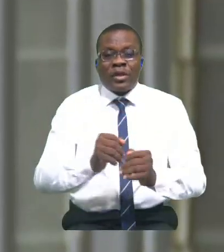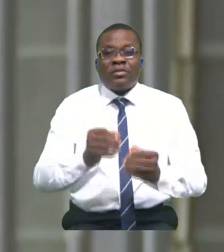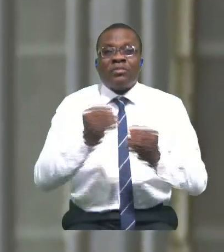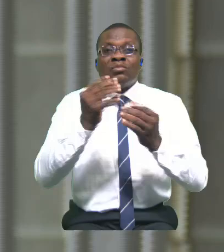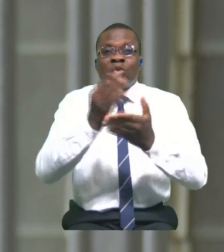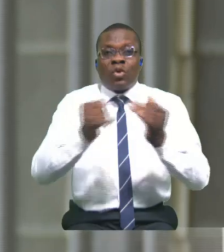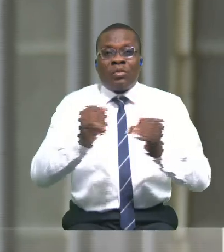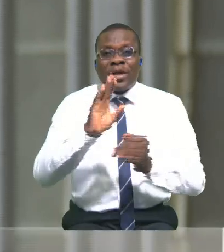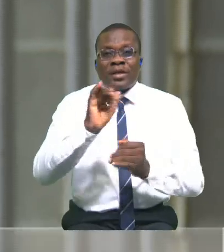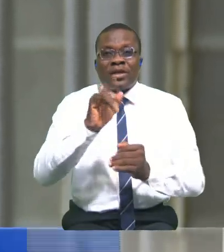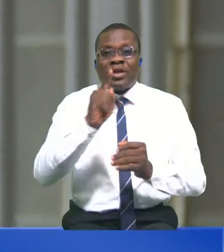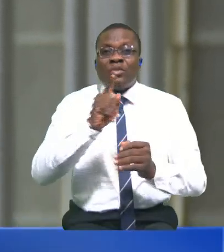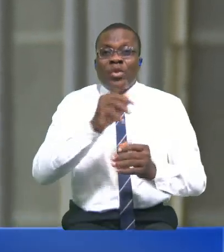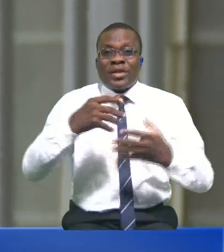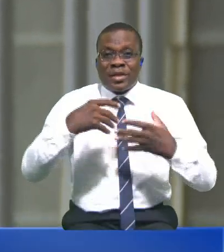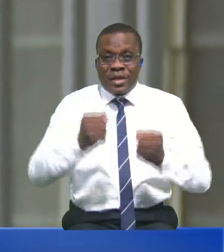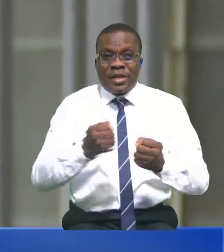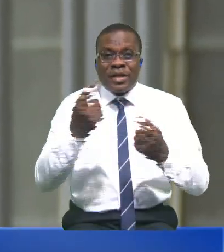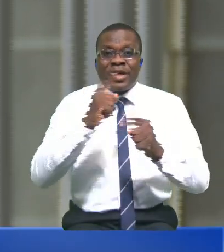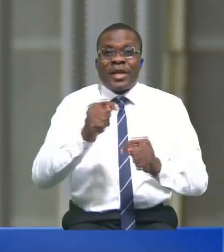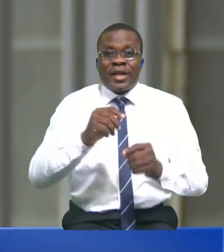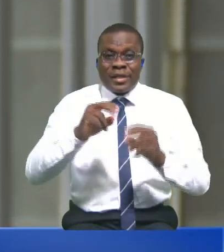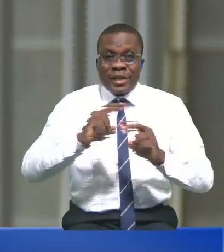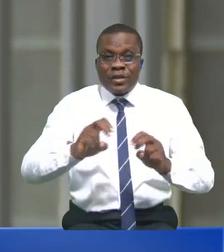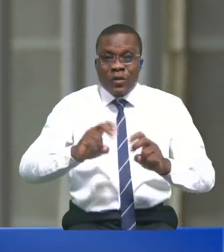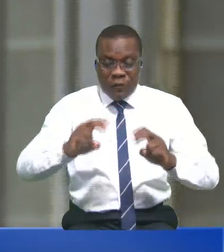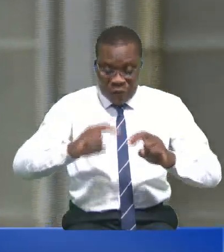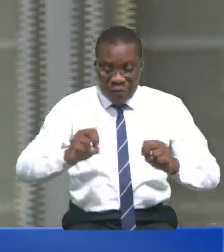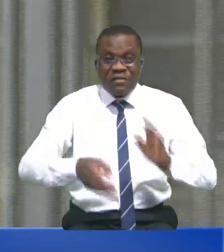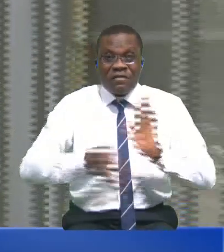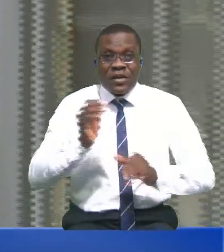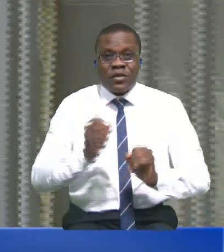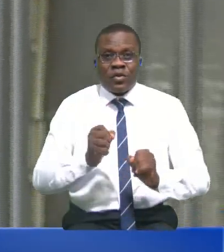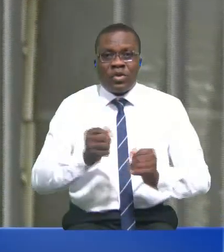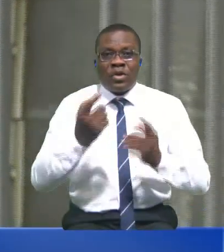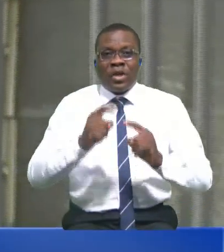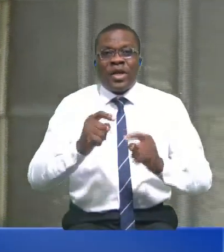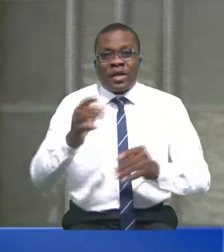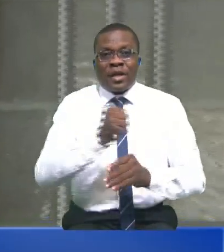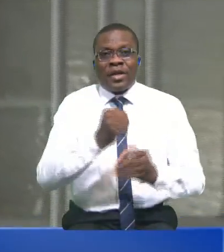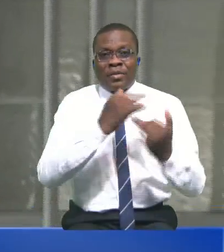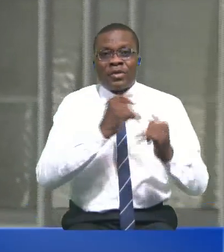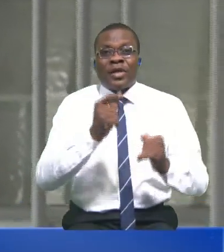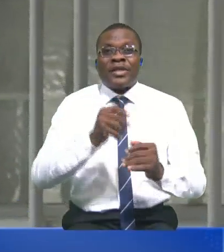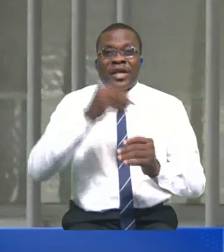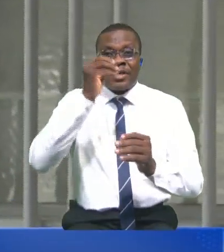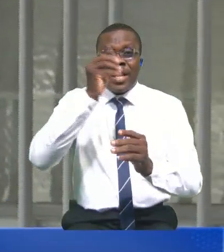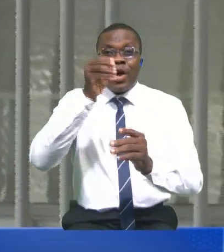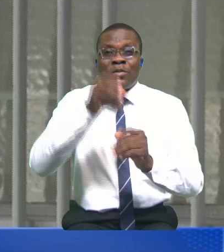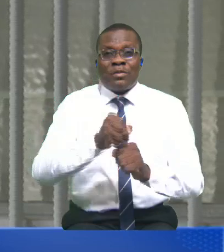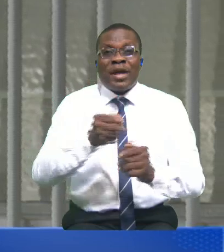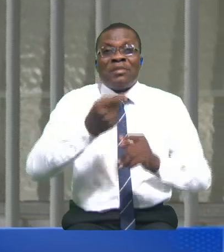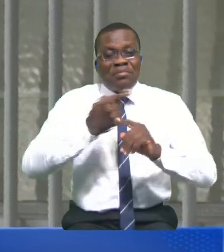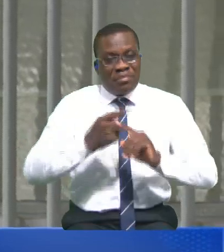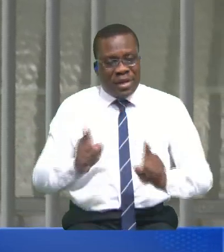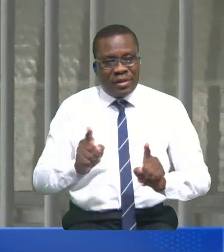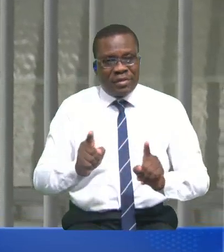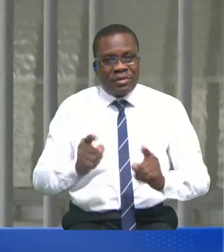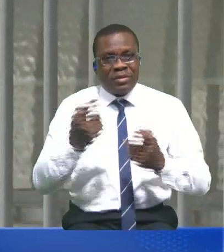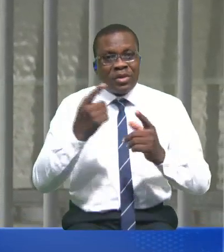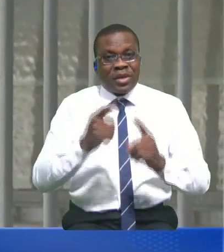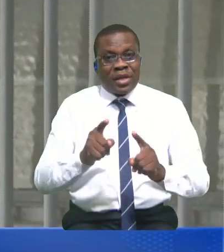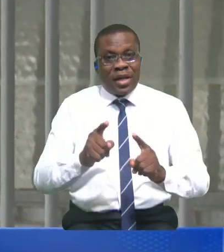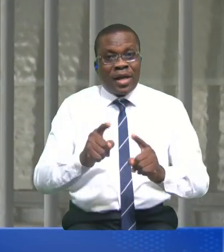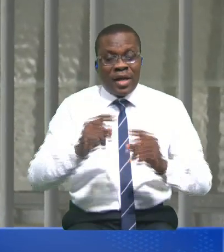cancers peuvent être guéris lorsqu'ils sont dépistés très précocement et lorsque la prise en charge est optimale par contre lorsque la le